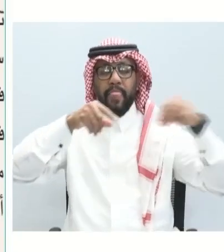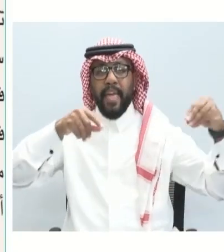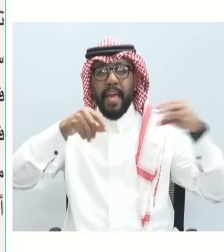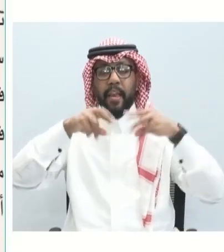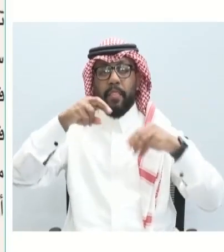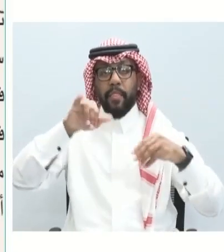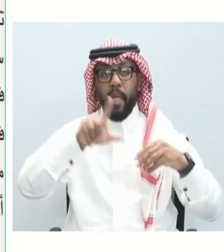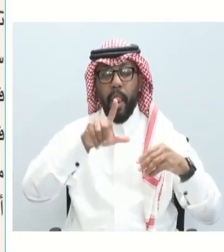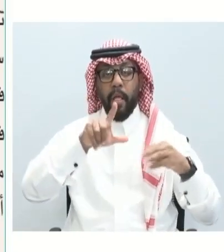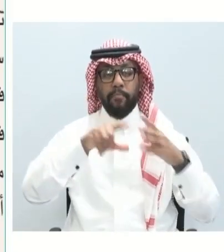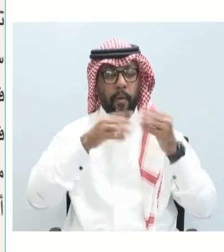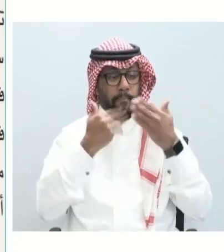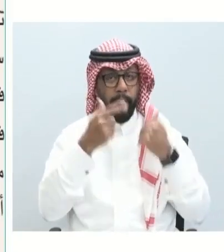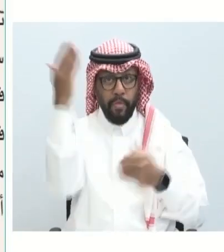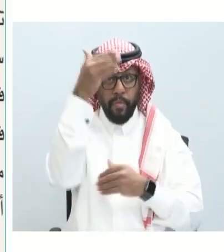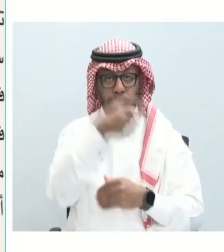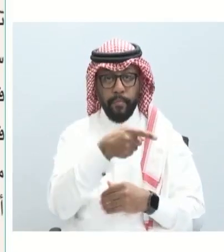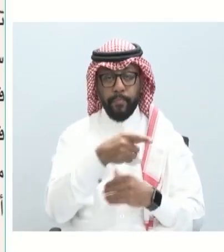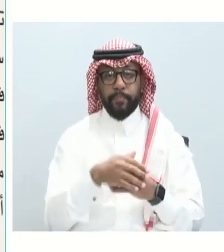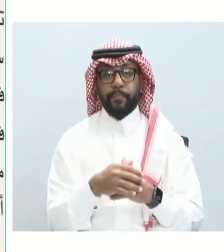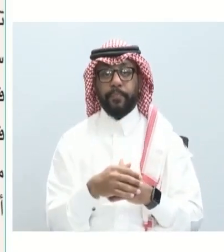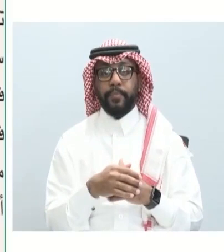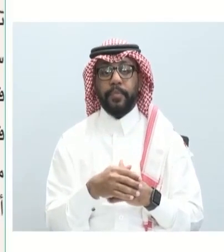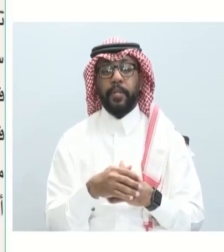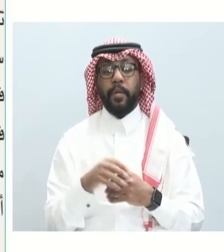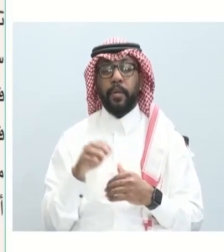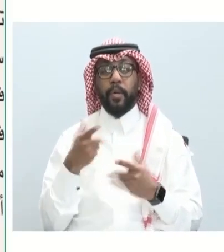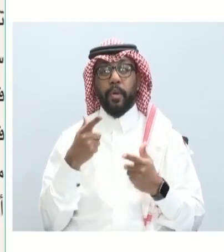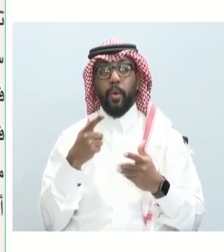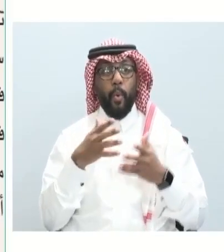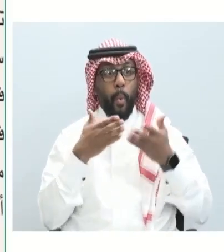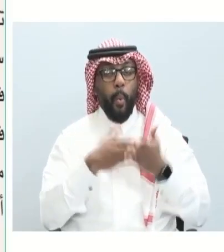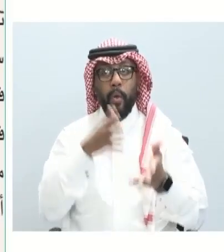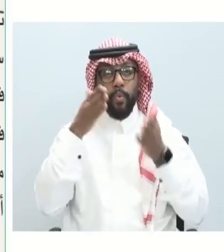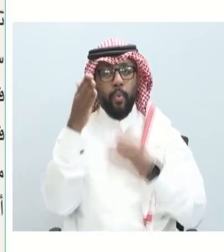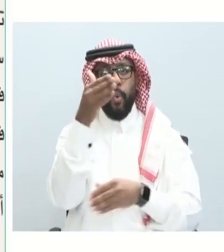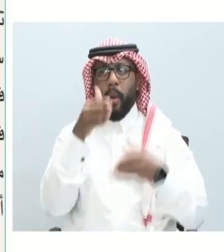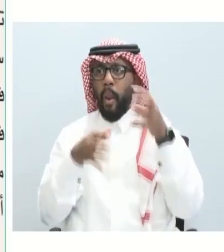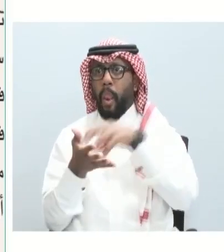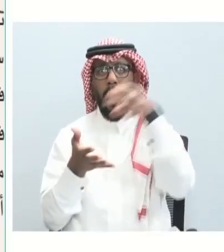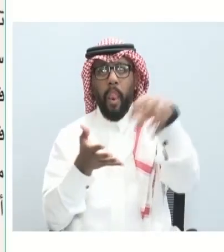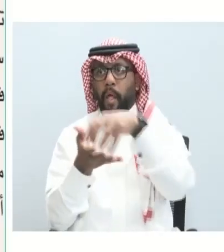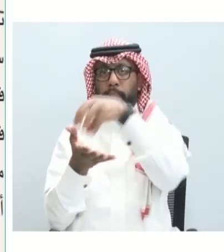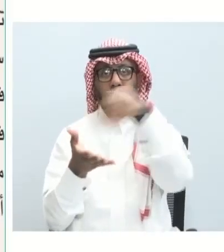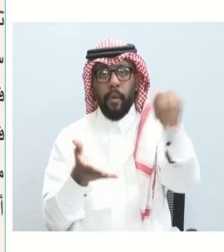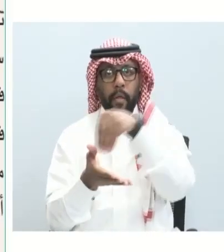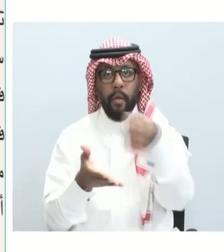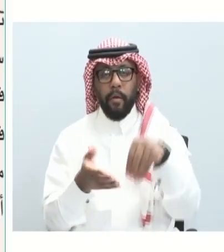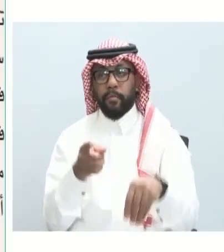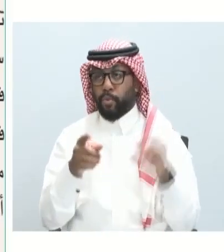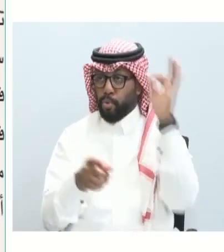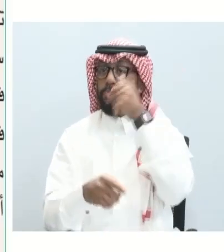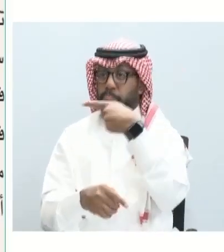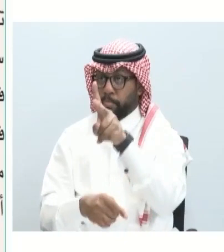وفي النهايه ساله اياد اهوى شرود اي لا يستقر على مكان واحد ابدا قال نعم